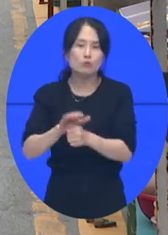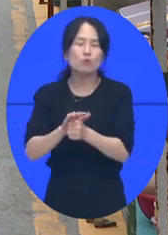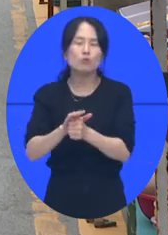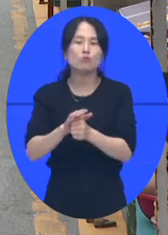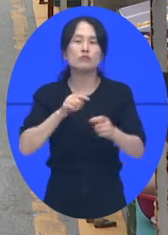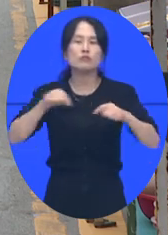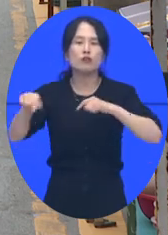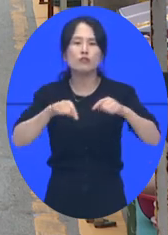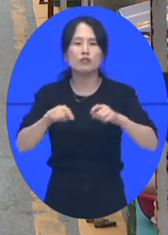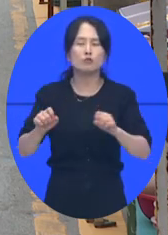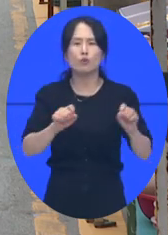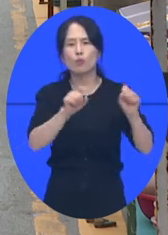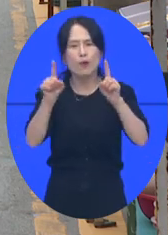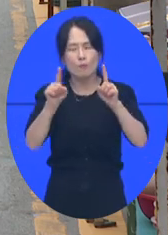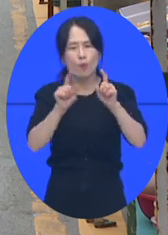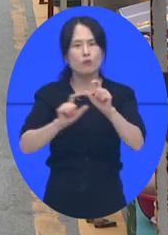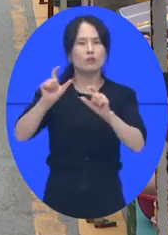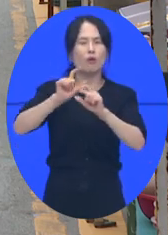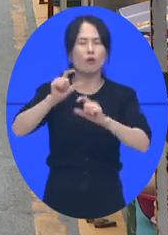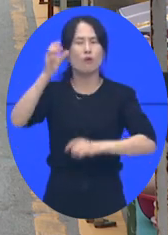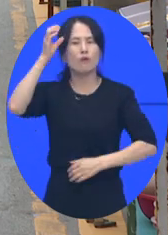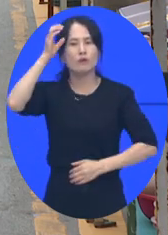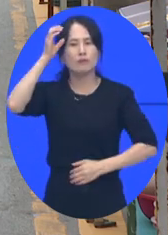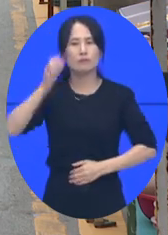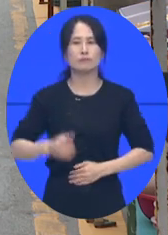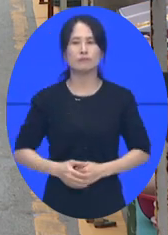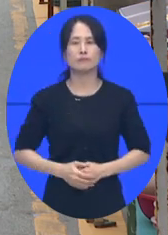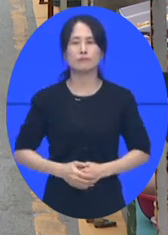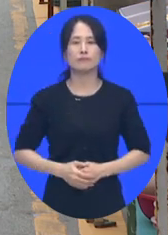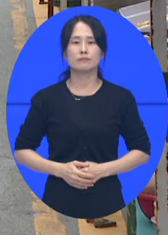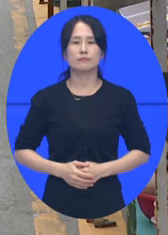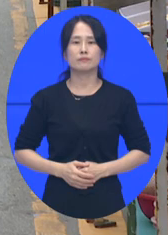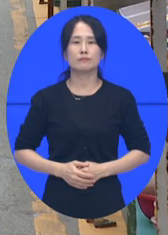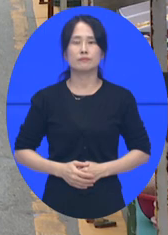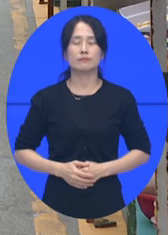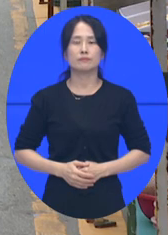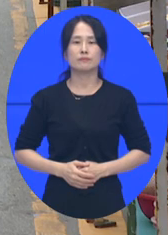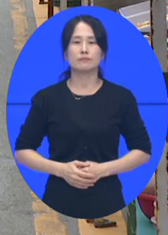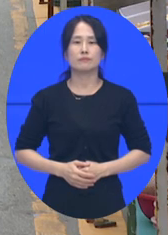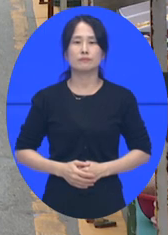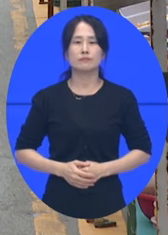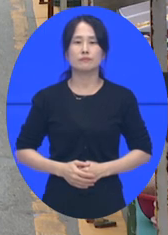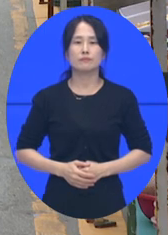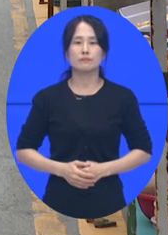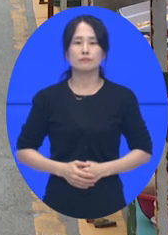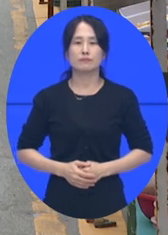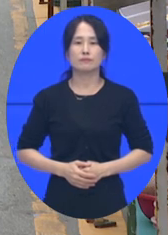정책으로 민생 경제가 더욱 활기를 찾기를 기대해 봅니다. GTV 뉴스 이슬비입니다.